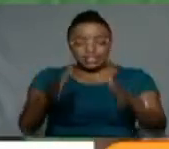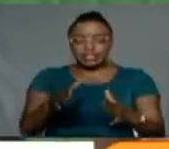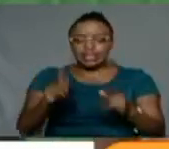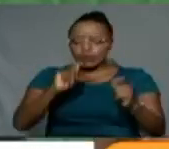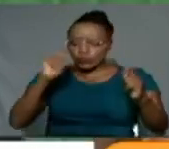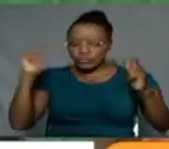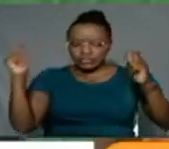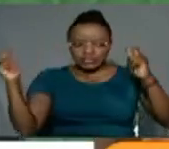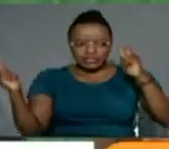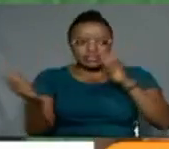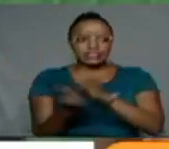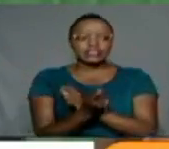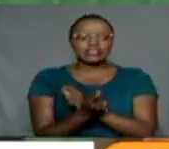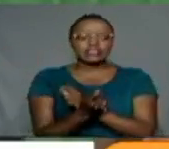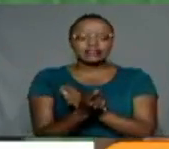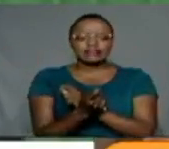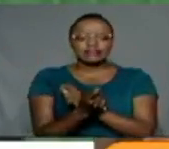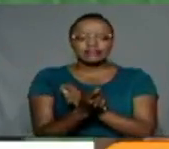tubadilishe